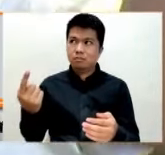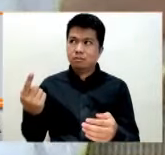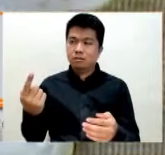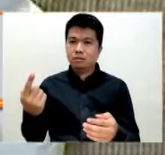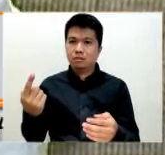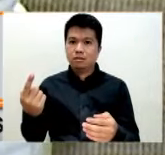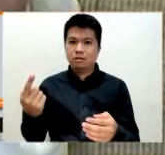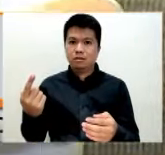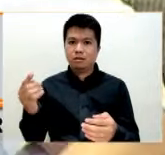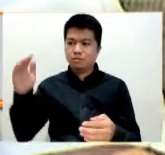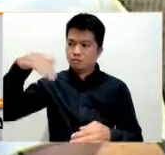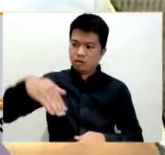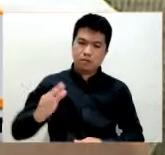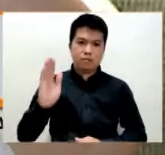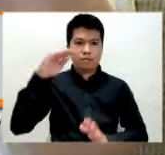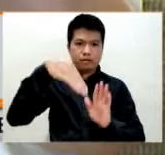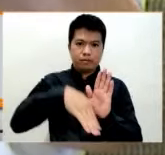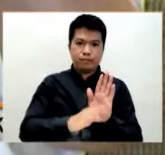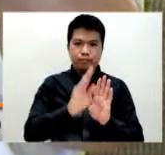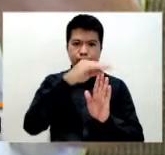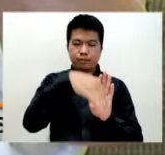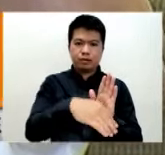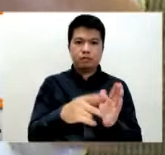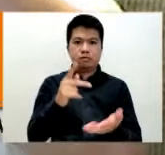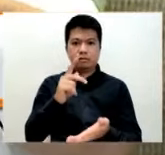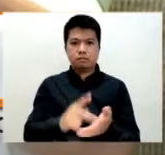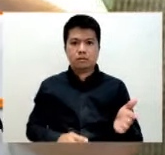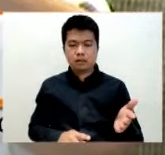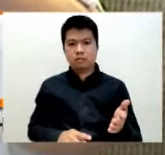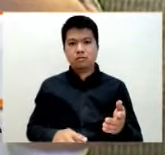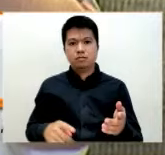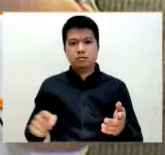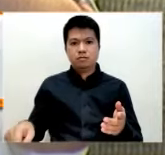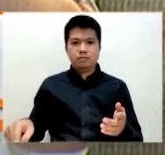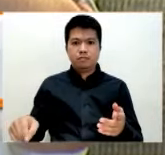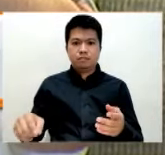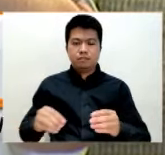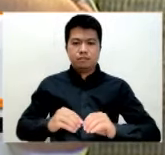August bumaba na yung... Once India releases its